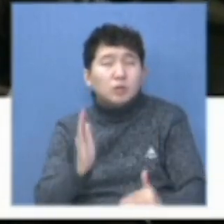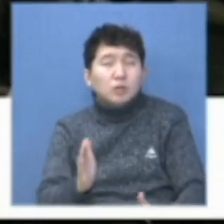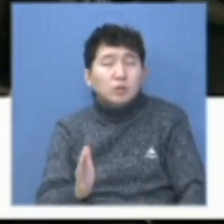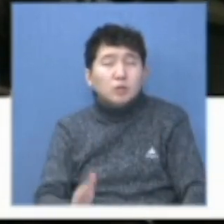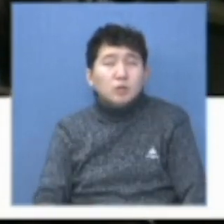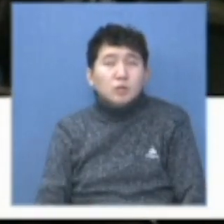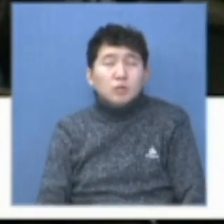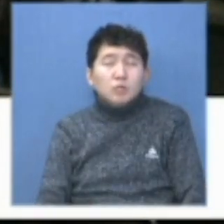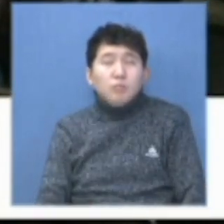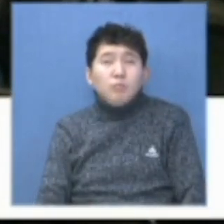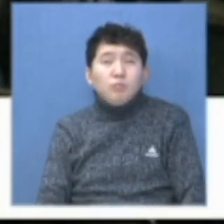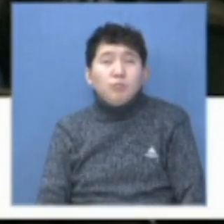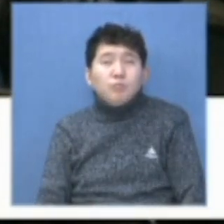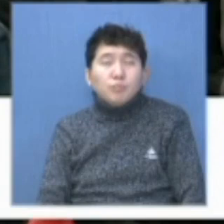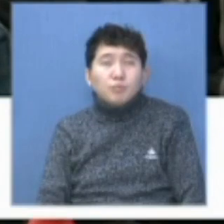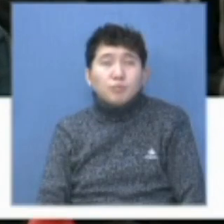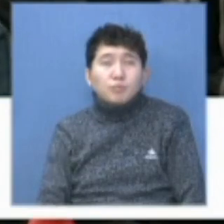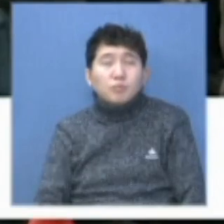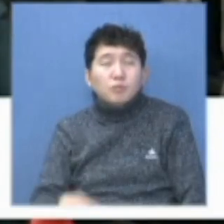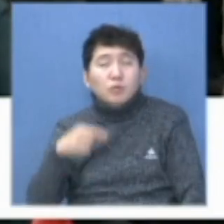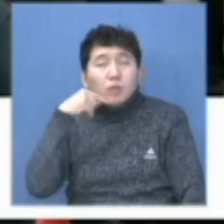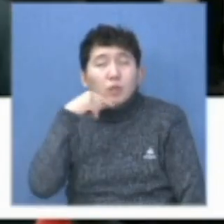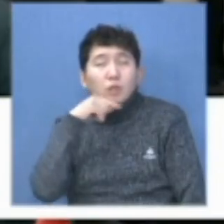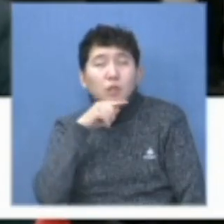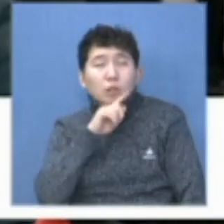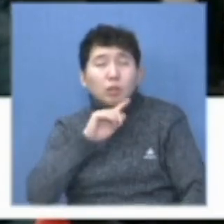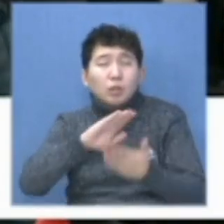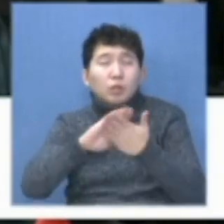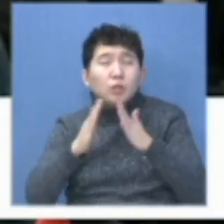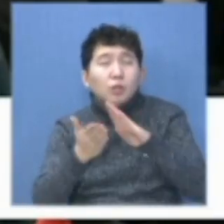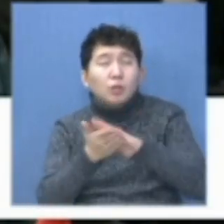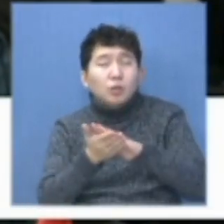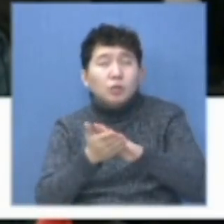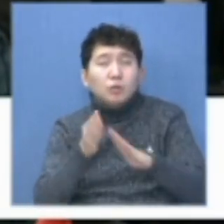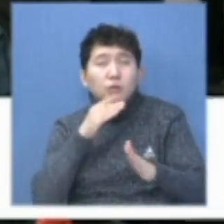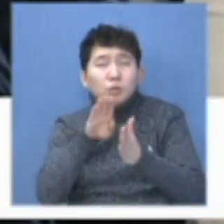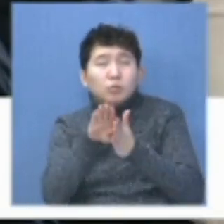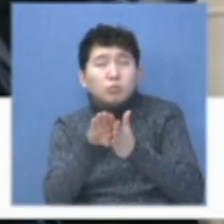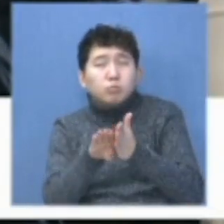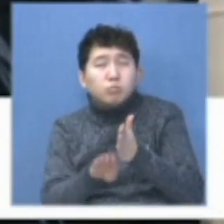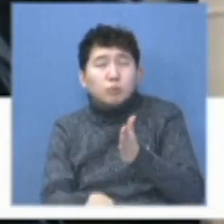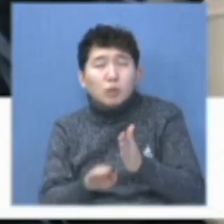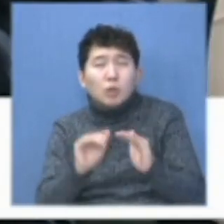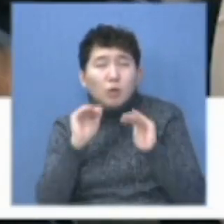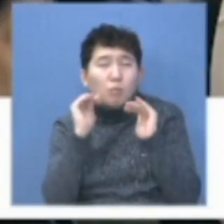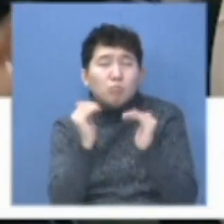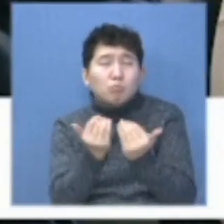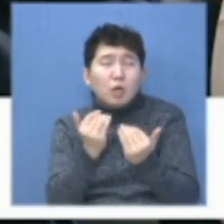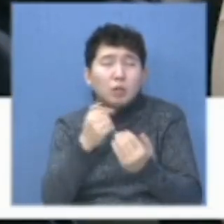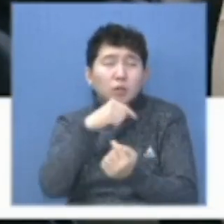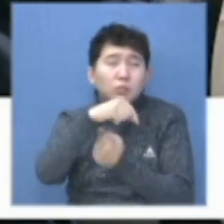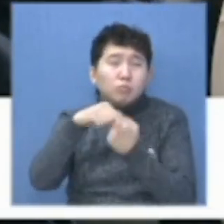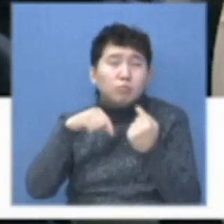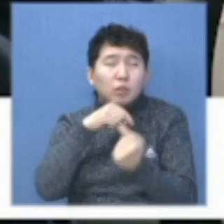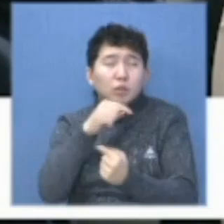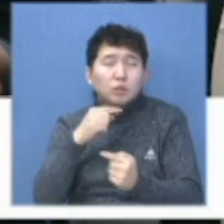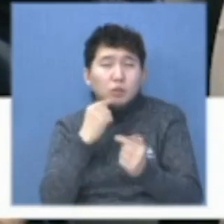А в условиях непростой экономической ситуации может стать предпосылкой для ухудшения состояния малого бизнеса. Из-за